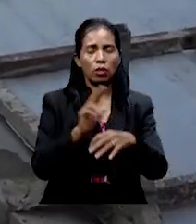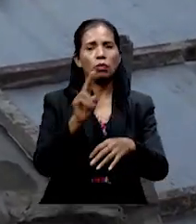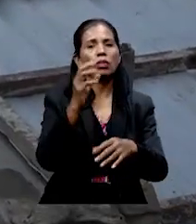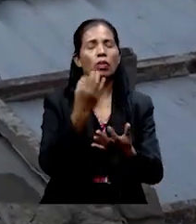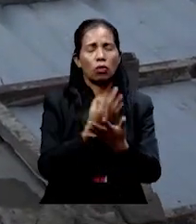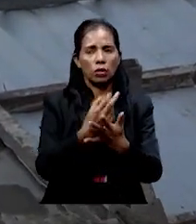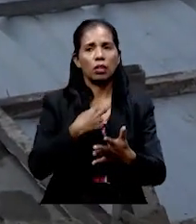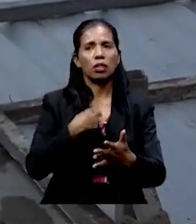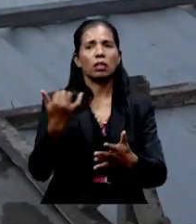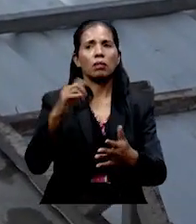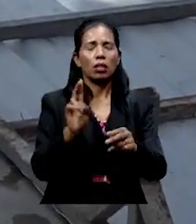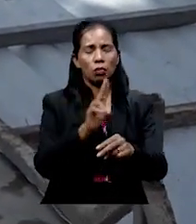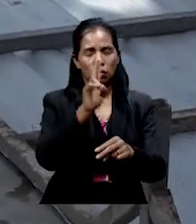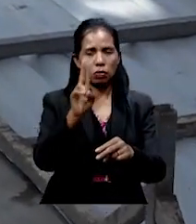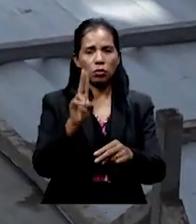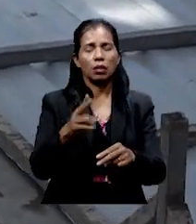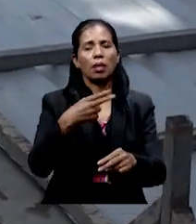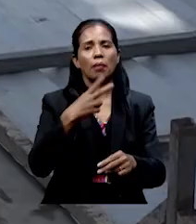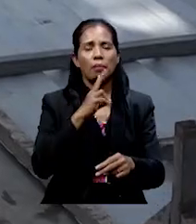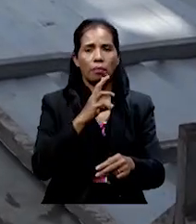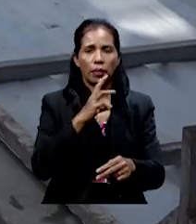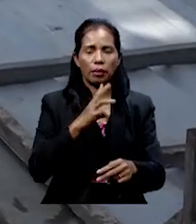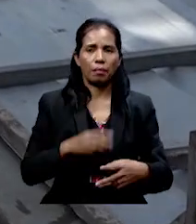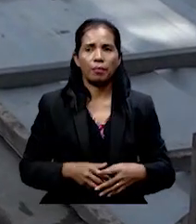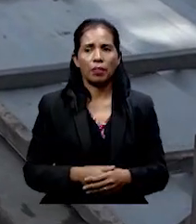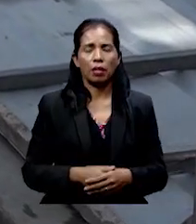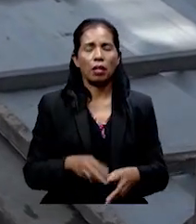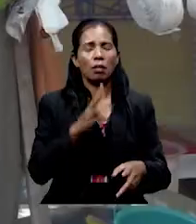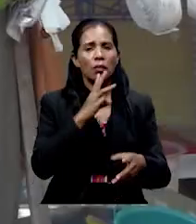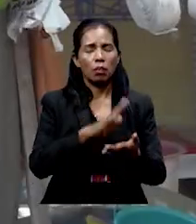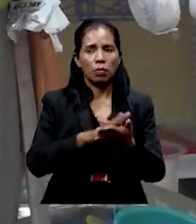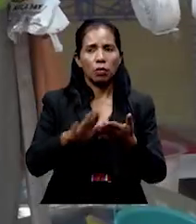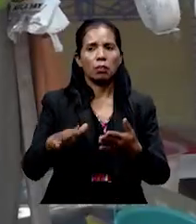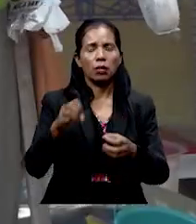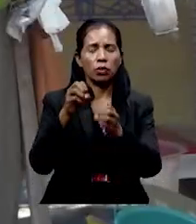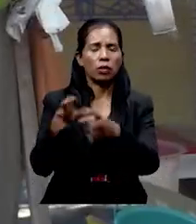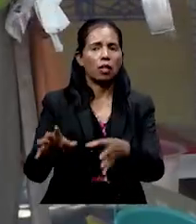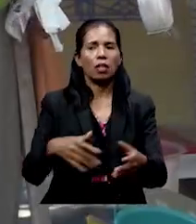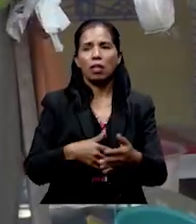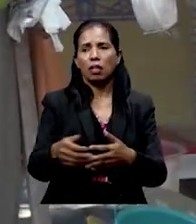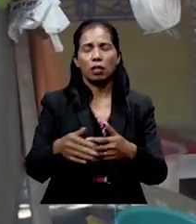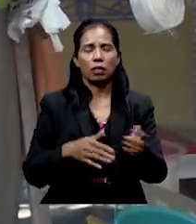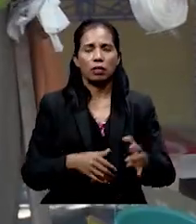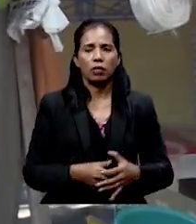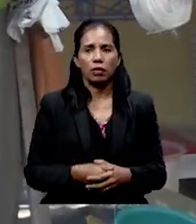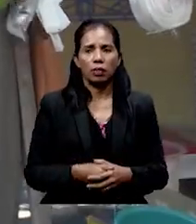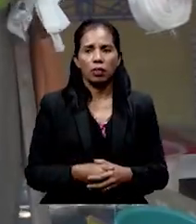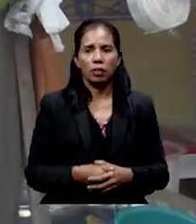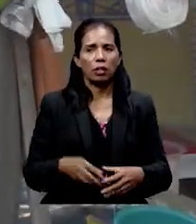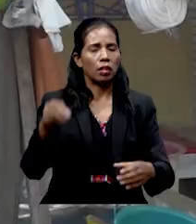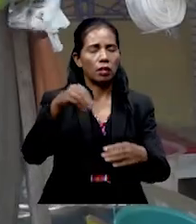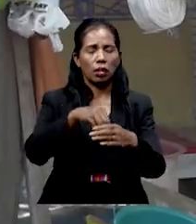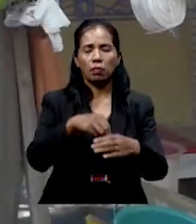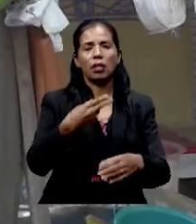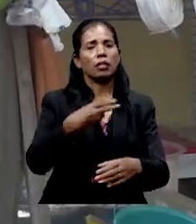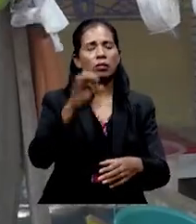nune sira bele usa facilidade hirakne. Be mos mos agora estraga de sai de tihliur na bane, la tama